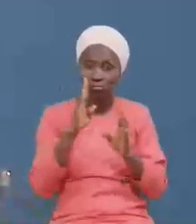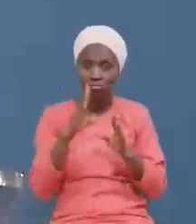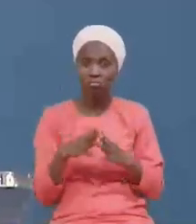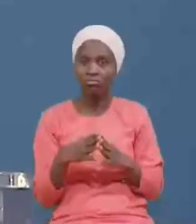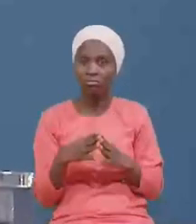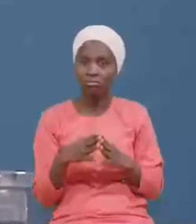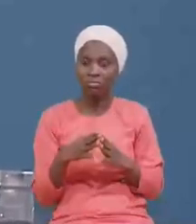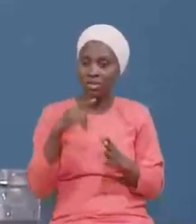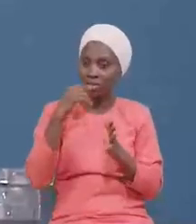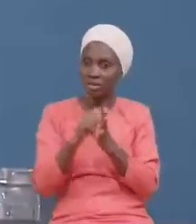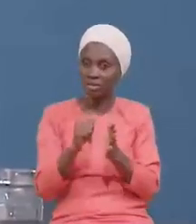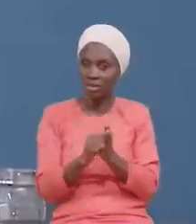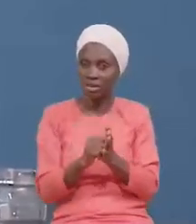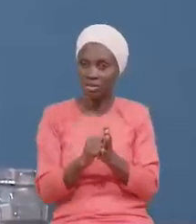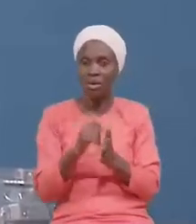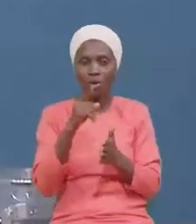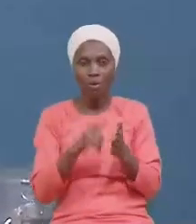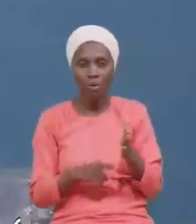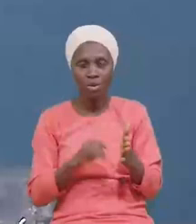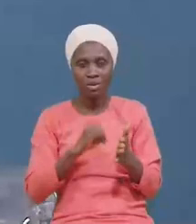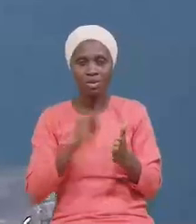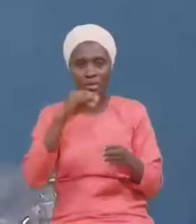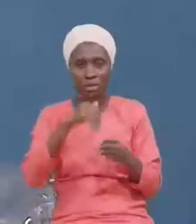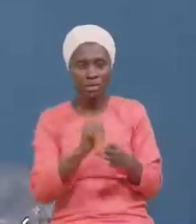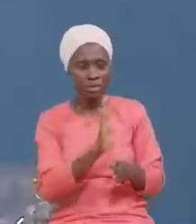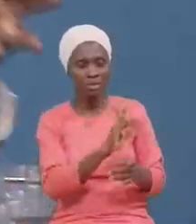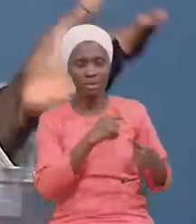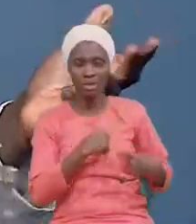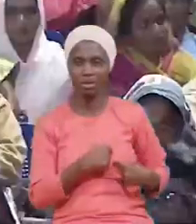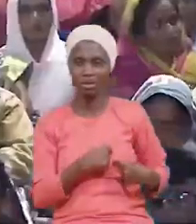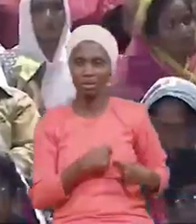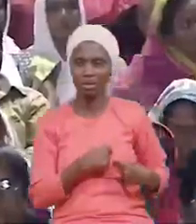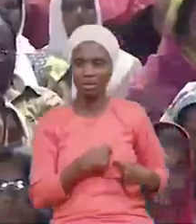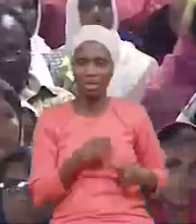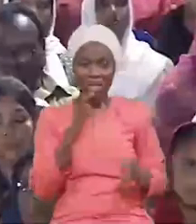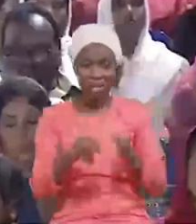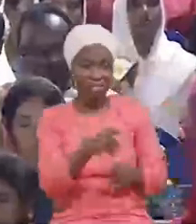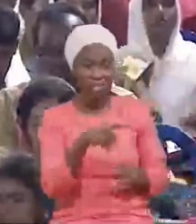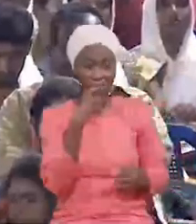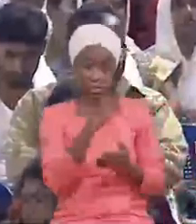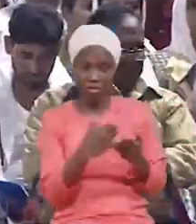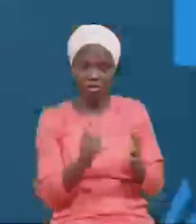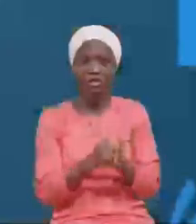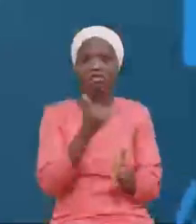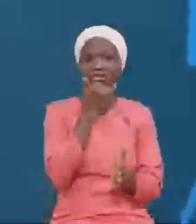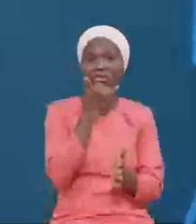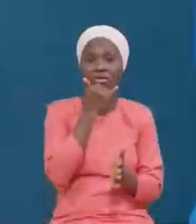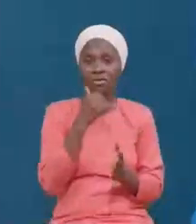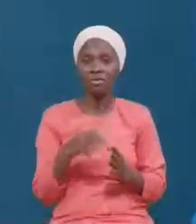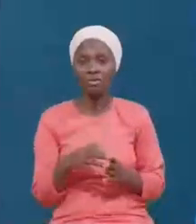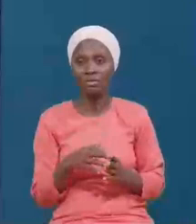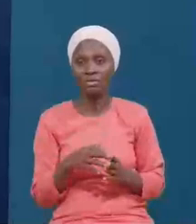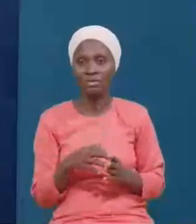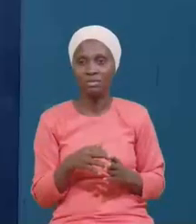il dit ce qui est dans son cœur. S'il dit quelque chose de faux, c'est ce qui était dans le